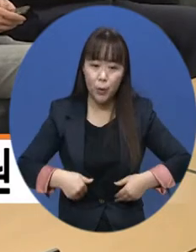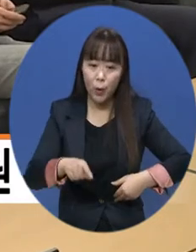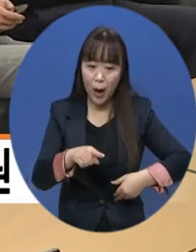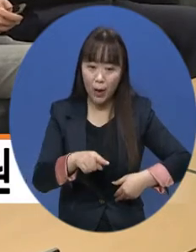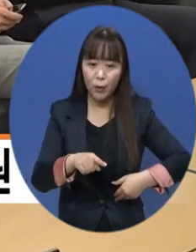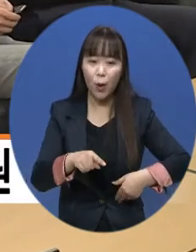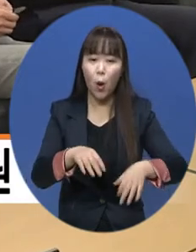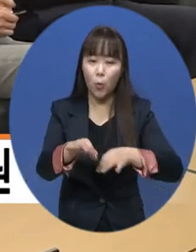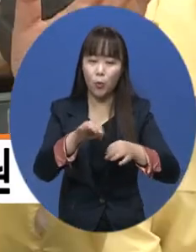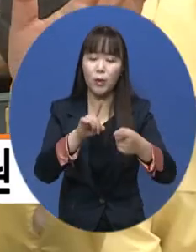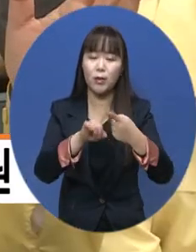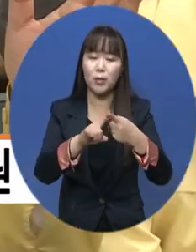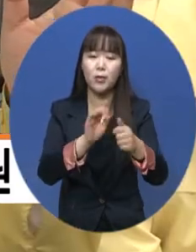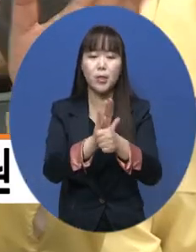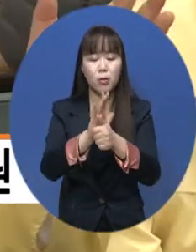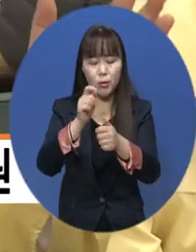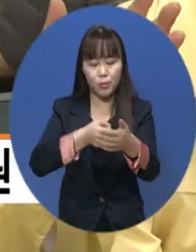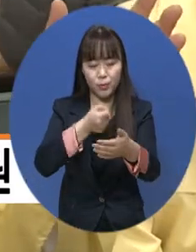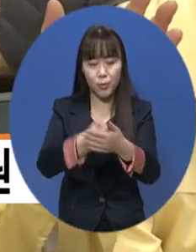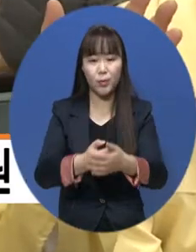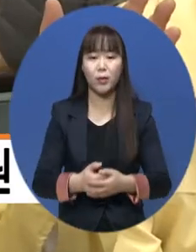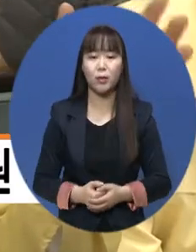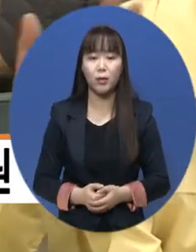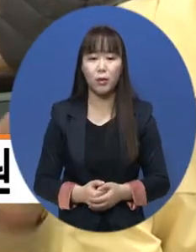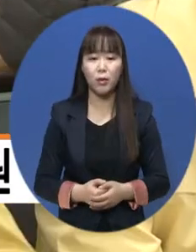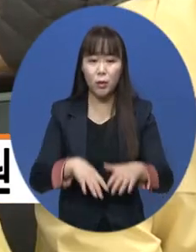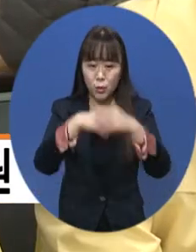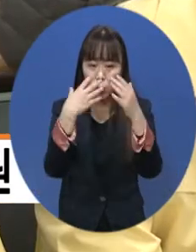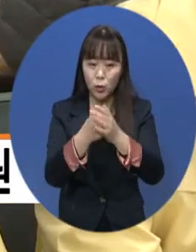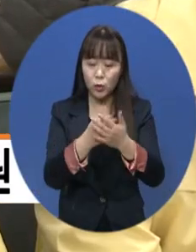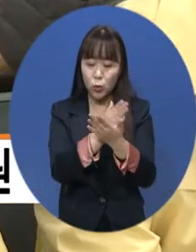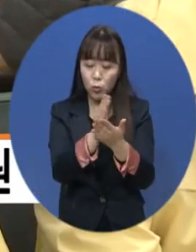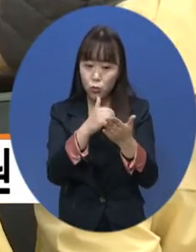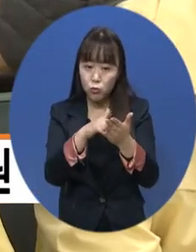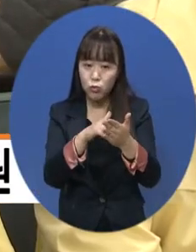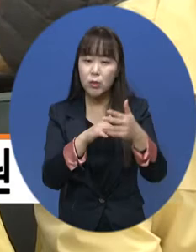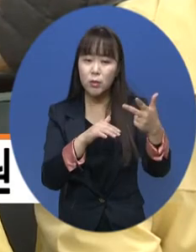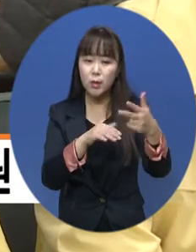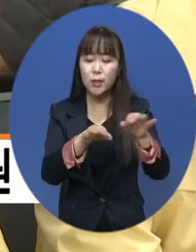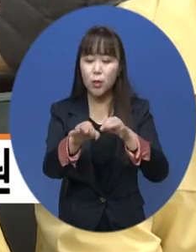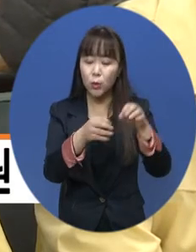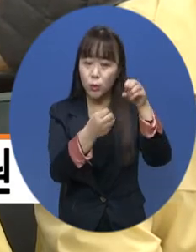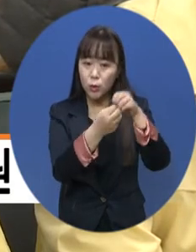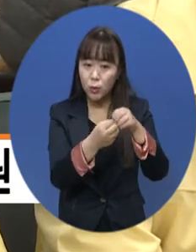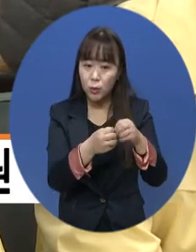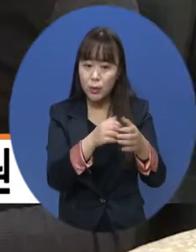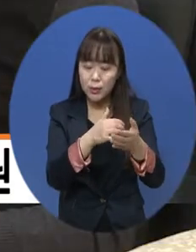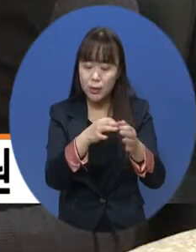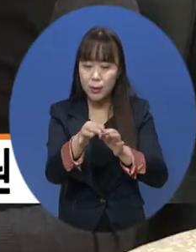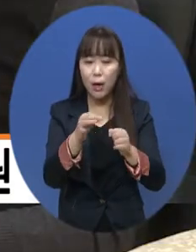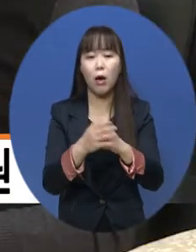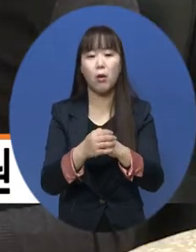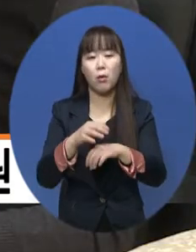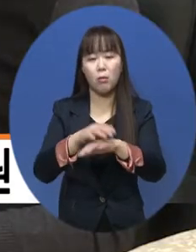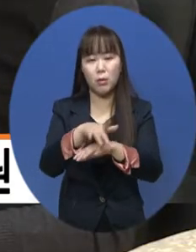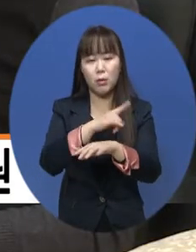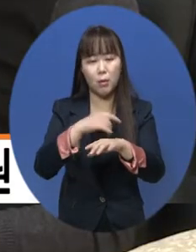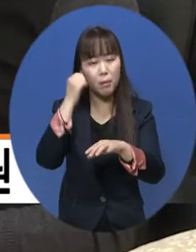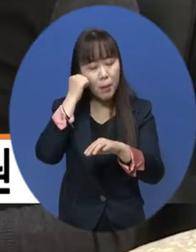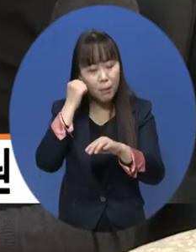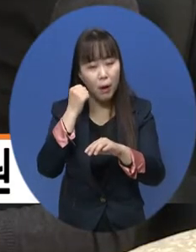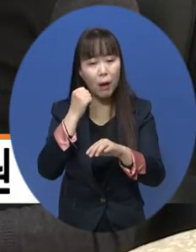지원하기로 했습니다. 지원 대상은 총 7종으로 전통시장과 농어촌 민박 미등록